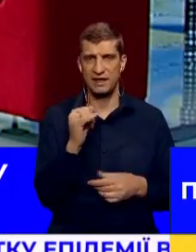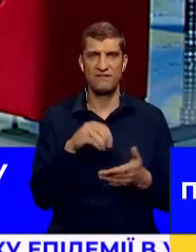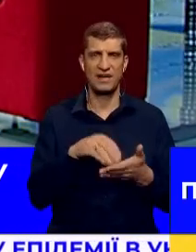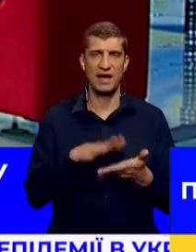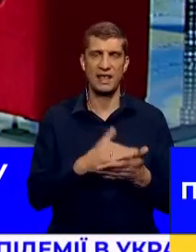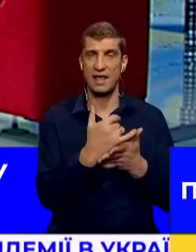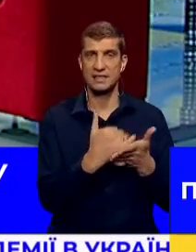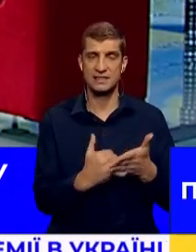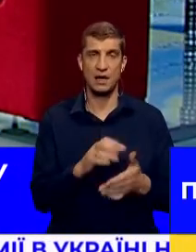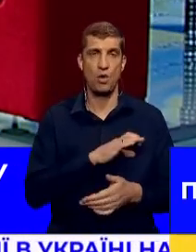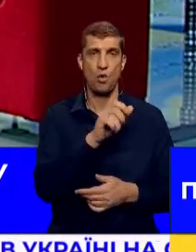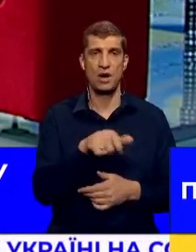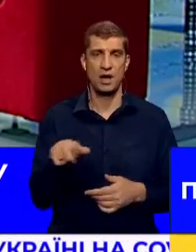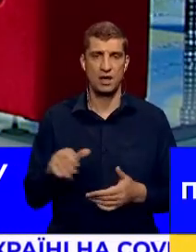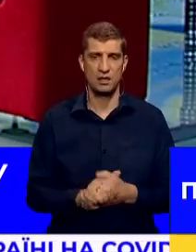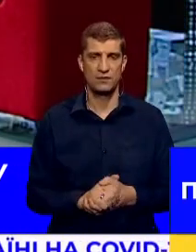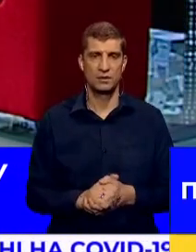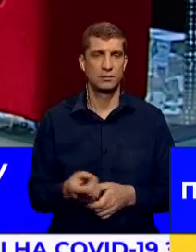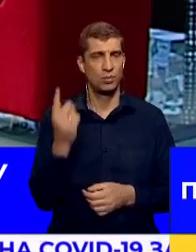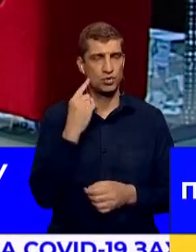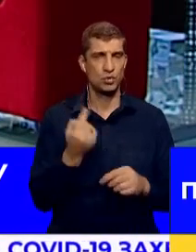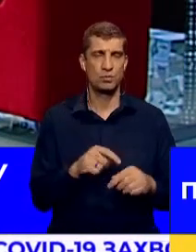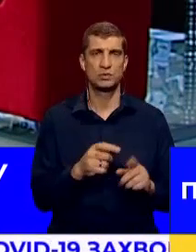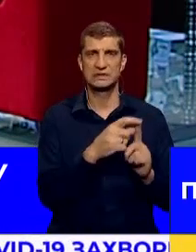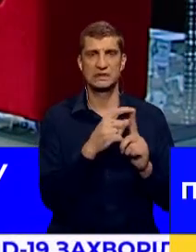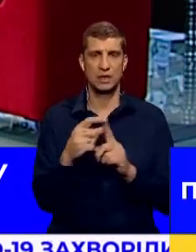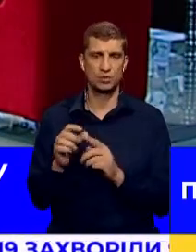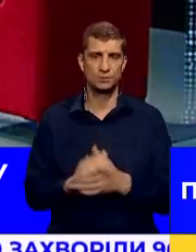реєстрі олігархів. Почуємо цитату.